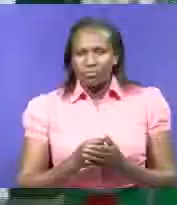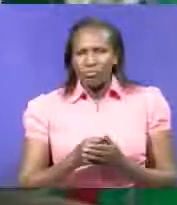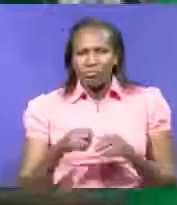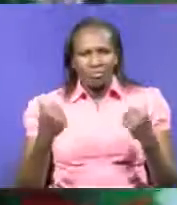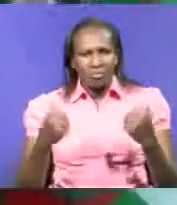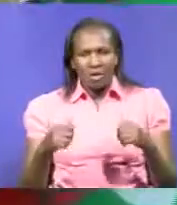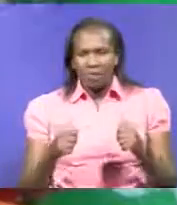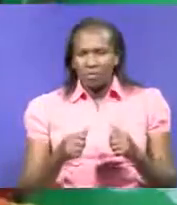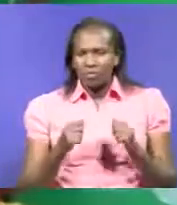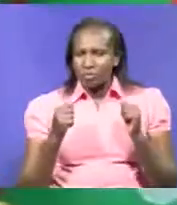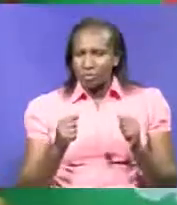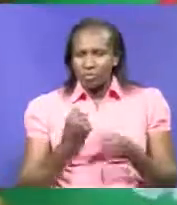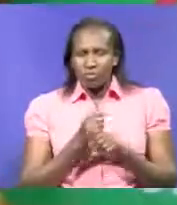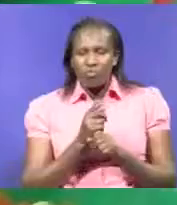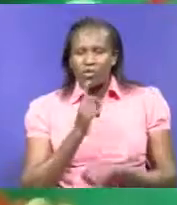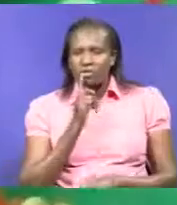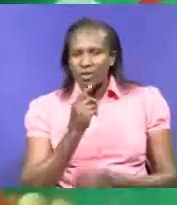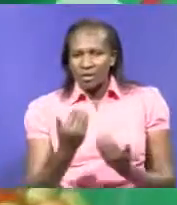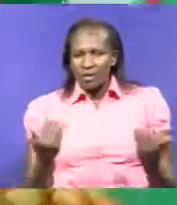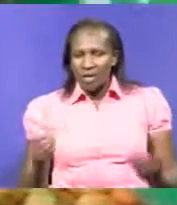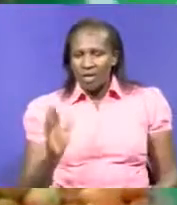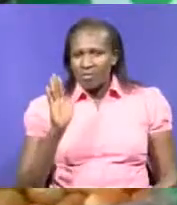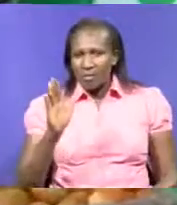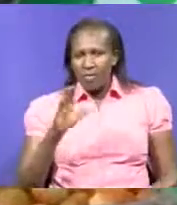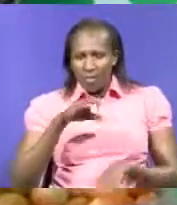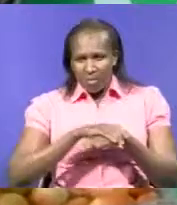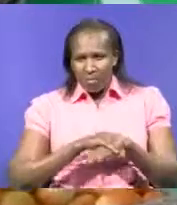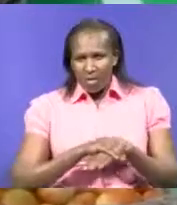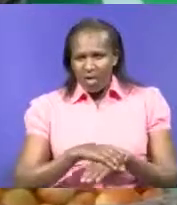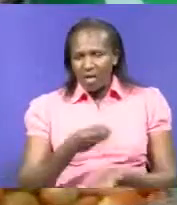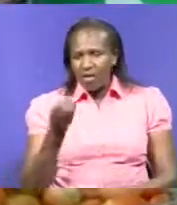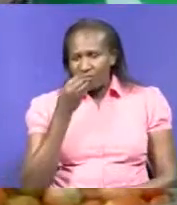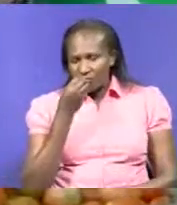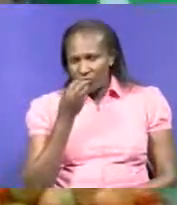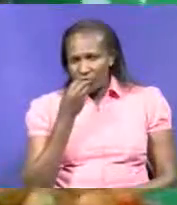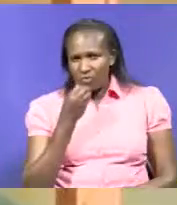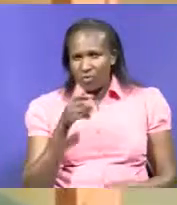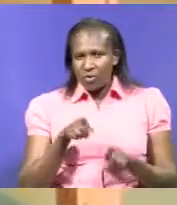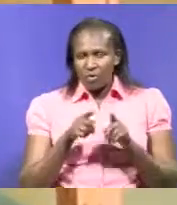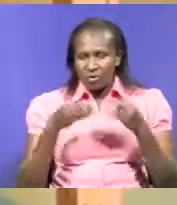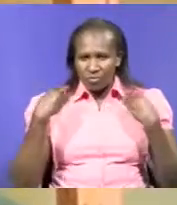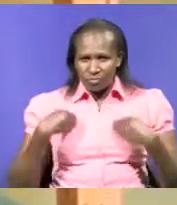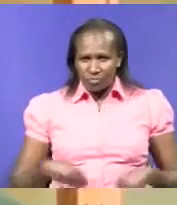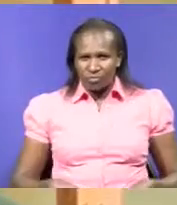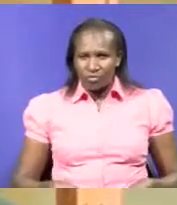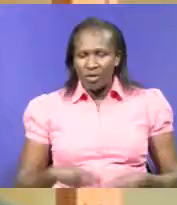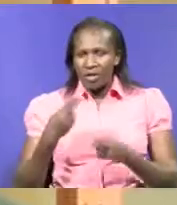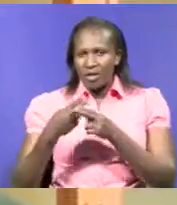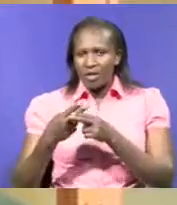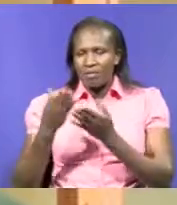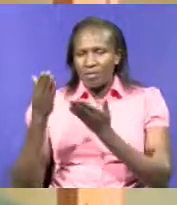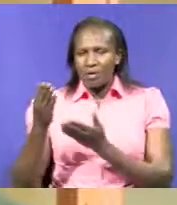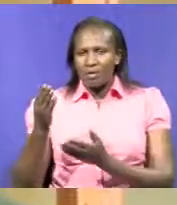yuko gangari ili kuhakikisha kuwa watoto wake wamepata angalau lishe na mavazi. Kwa majina naitwa Centrine